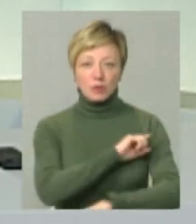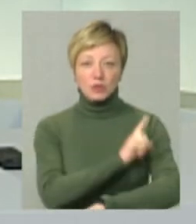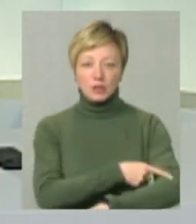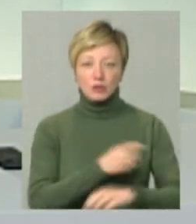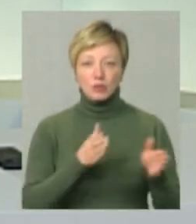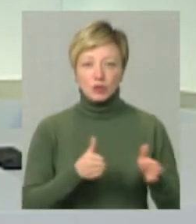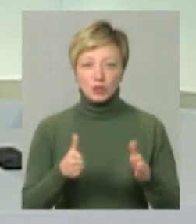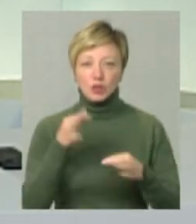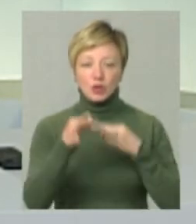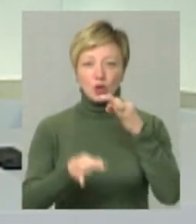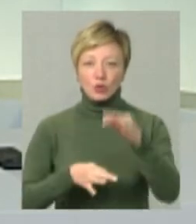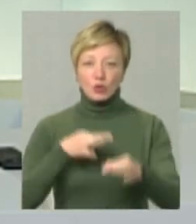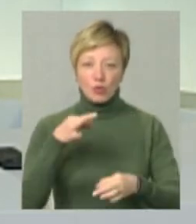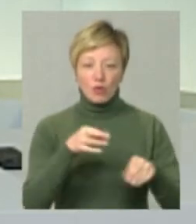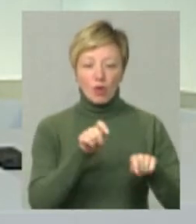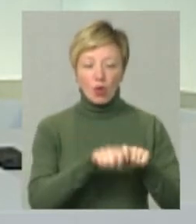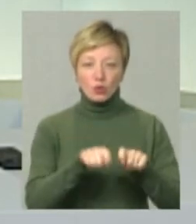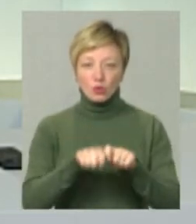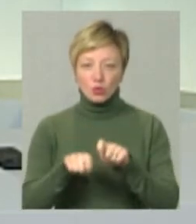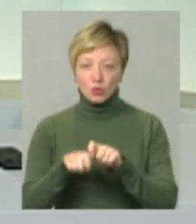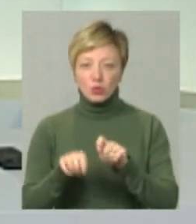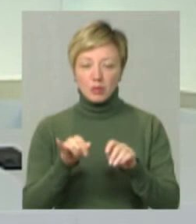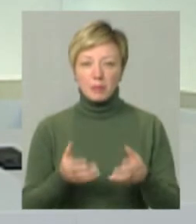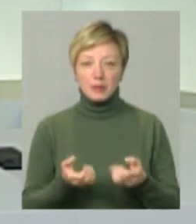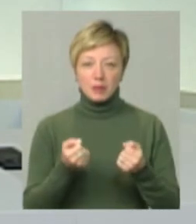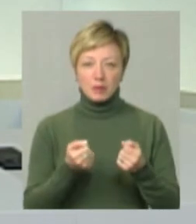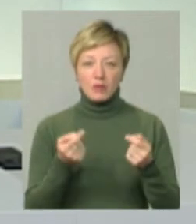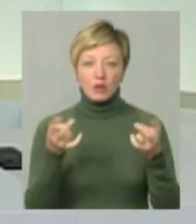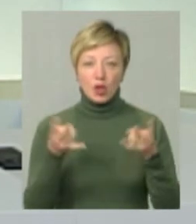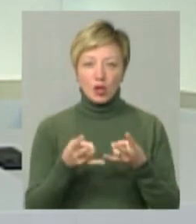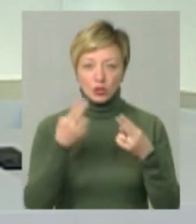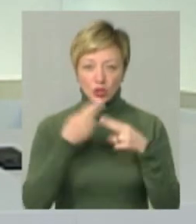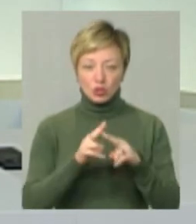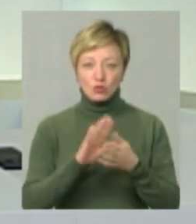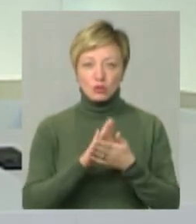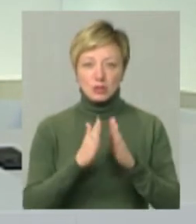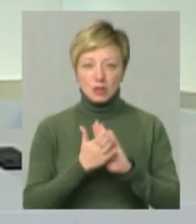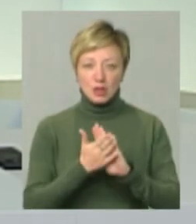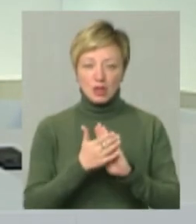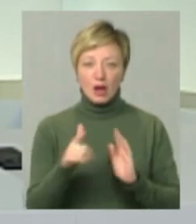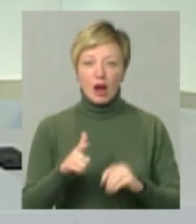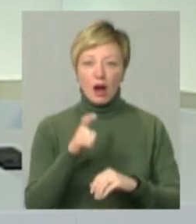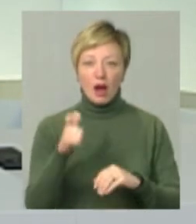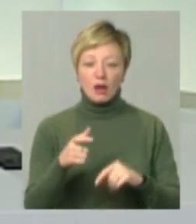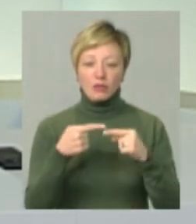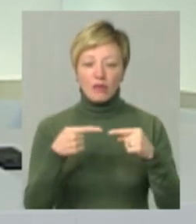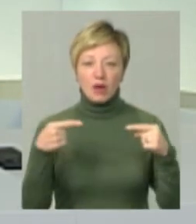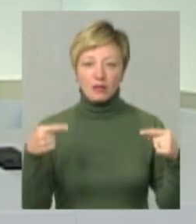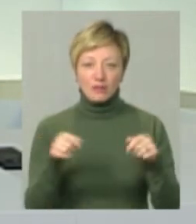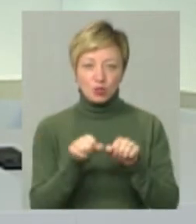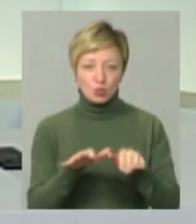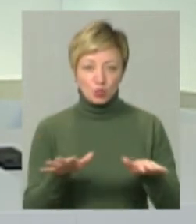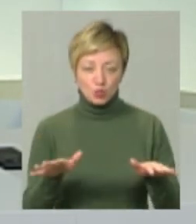посиленому режимі, цілодобово контролюють та підтримують в належному технічному стані газову